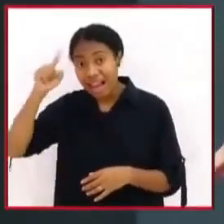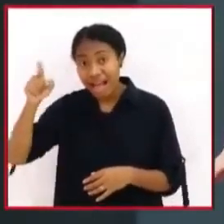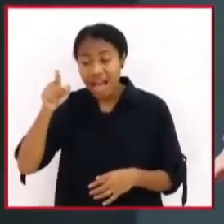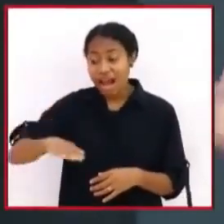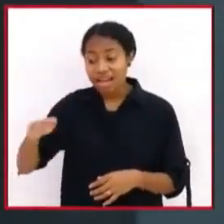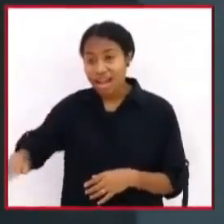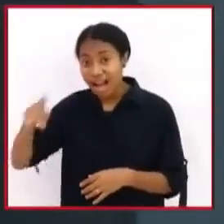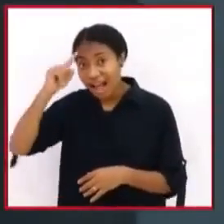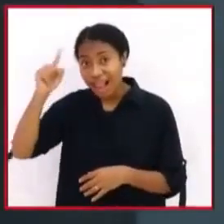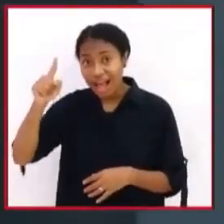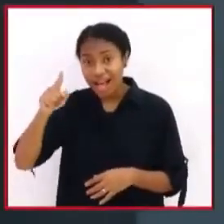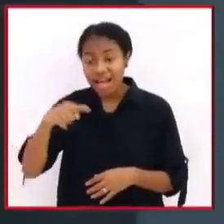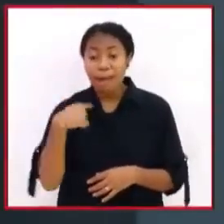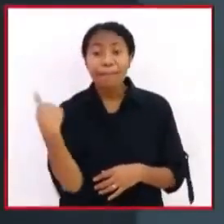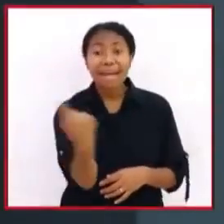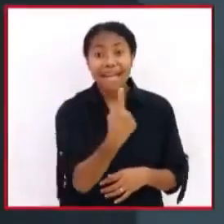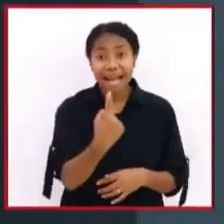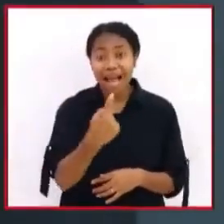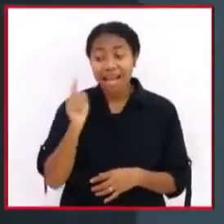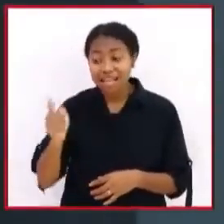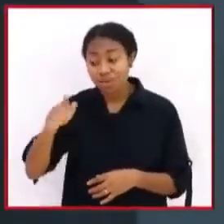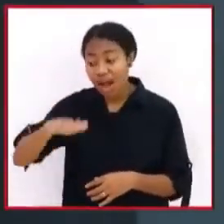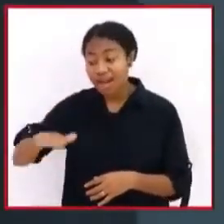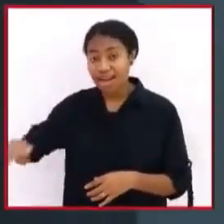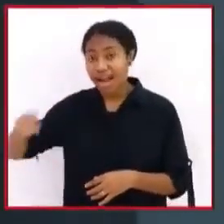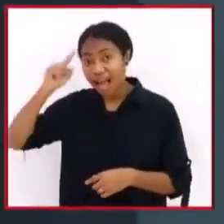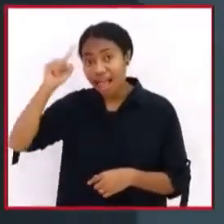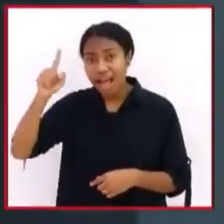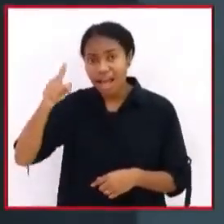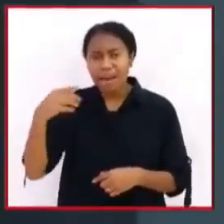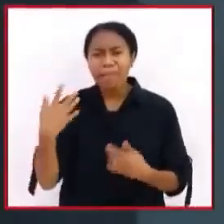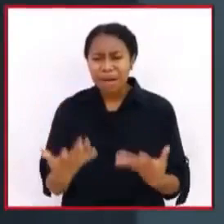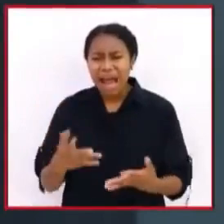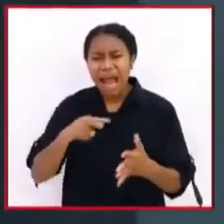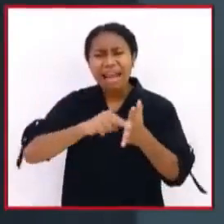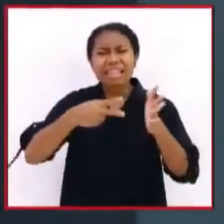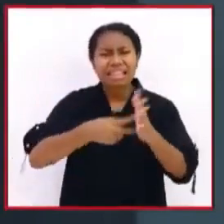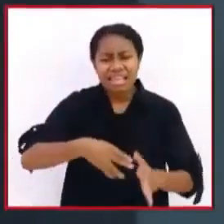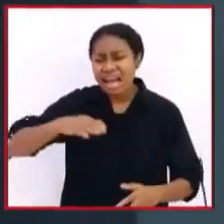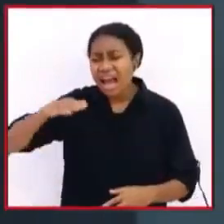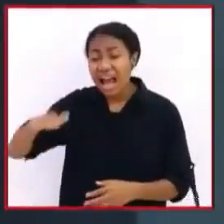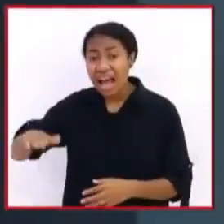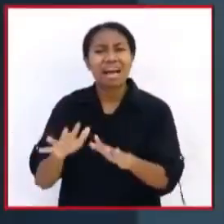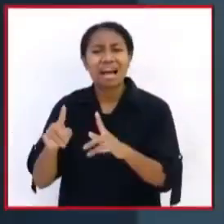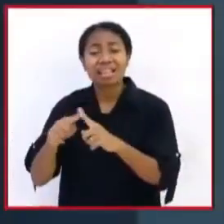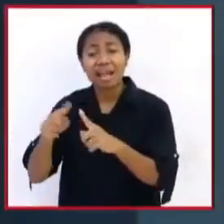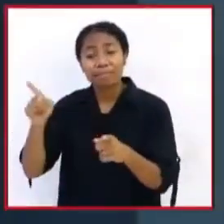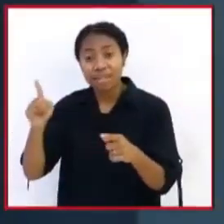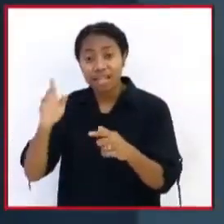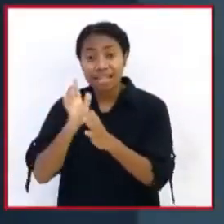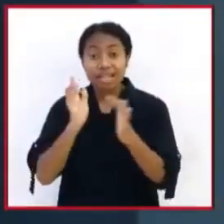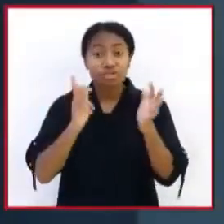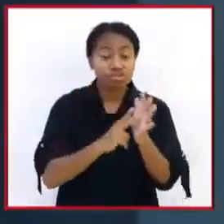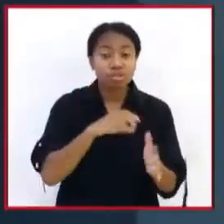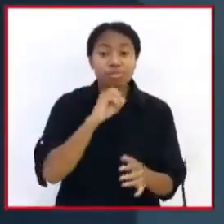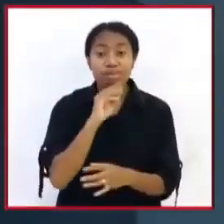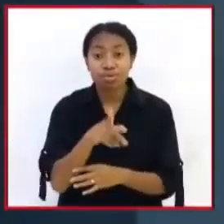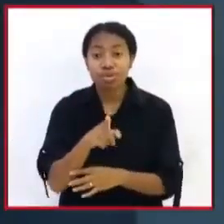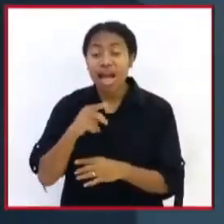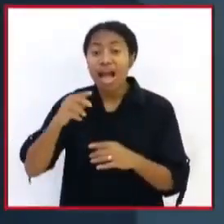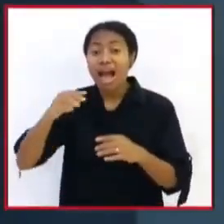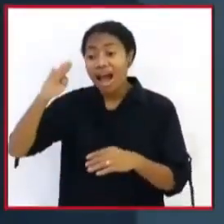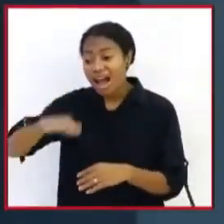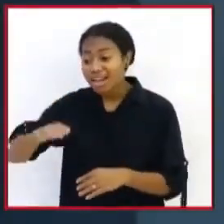Anak Allah ada banyak tapi menariknya Yesus itu disebut sebagai anak tunggal Allah Allah telah mengaruniakan